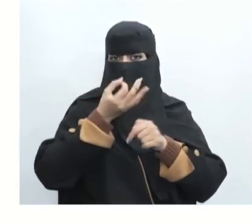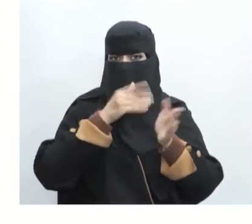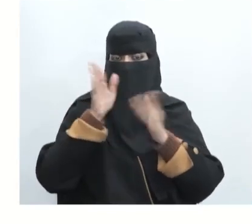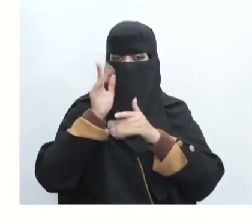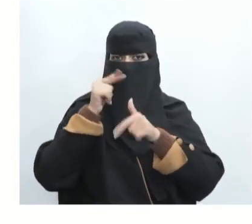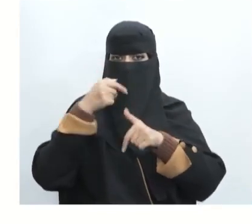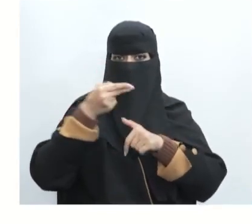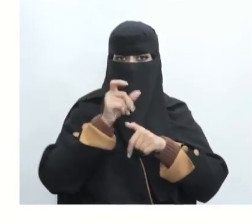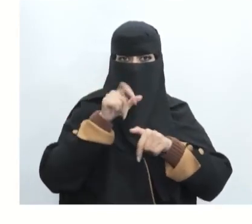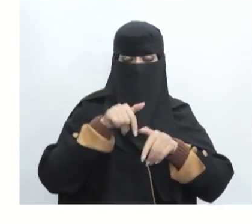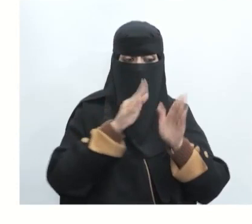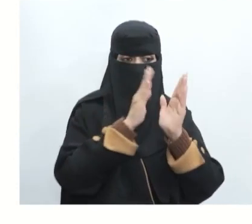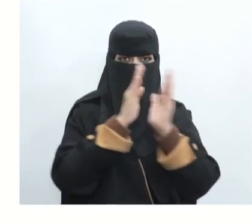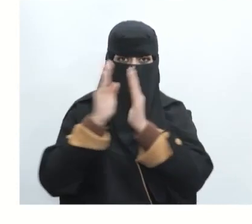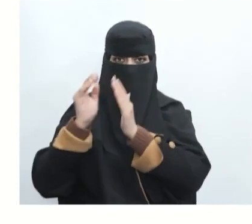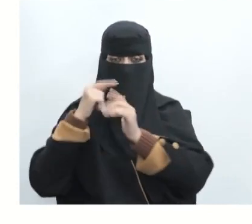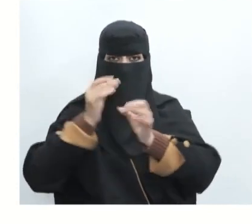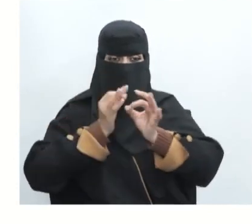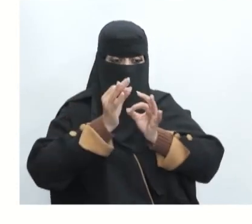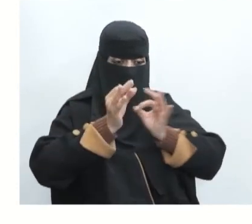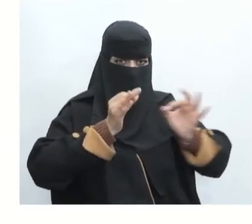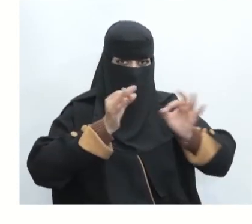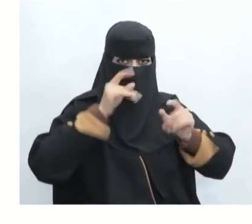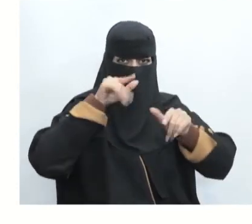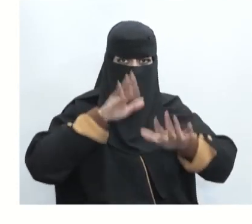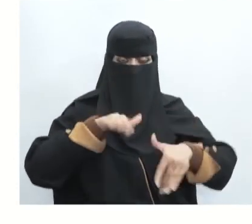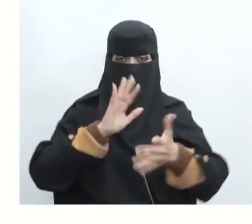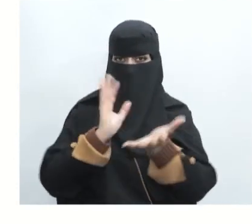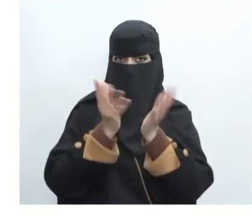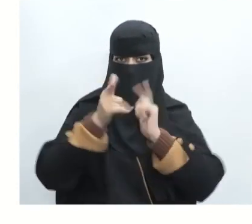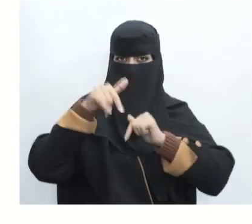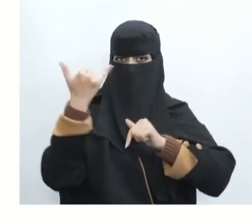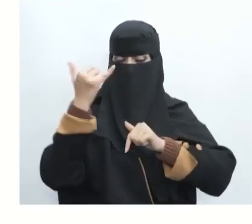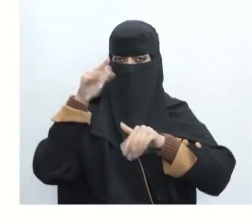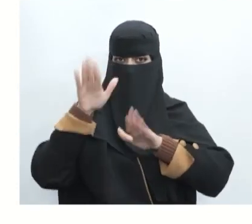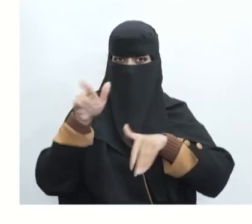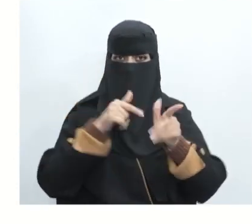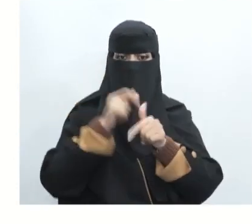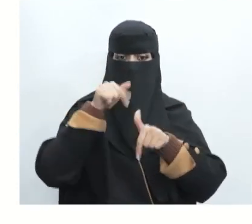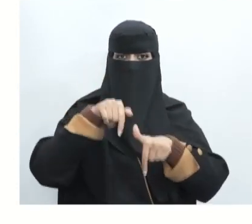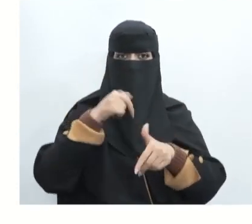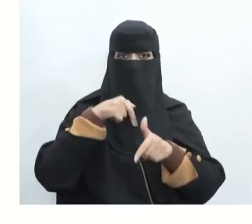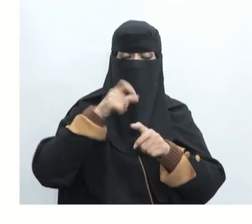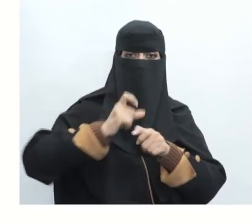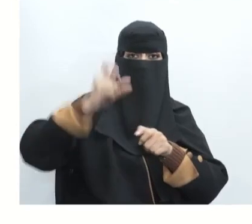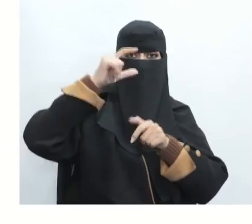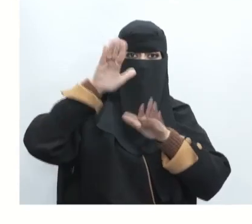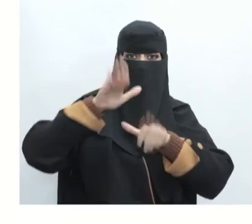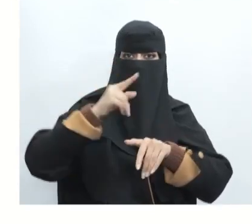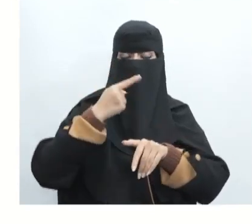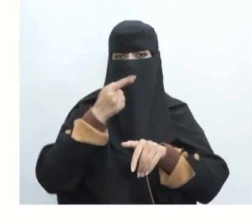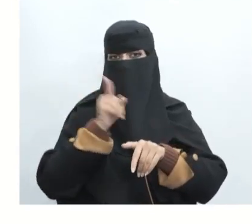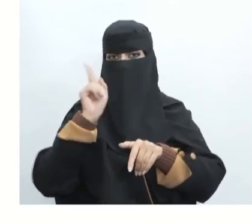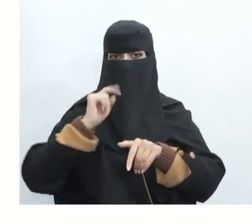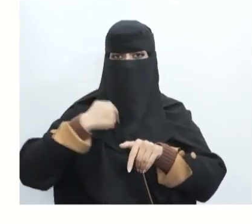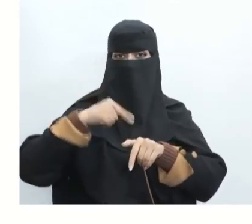عن الوحدات السياسيه في العالم العربي والاسلامي حينما ذكرنا